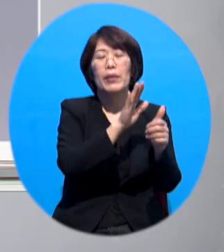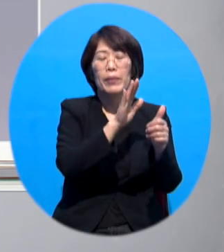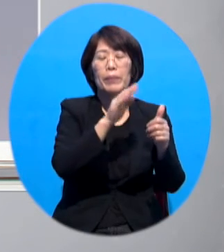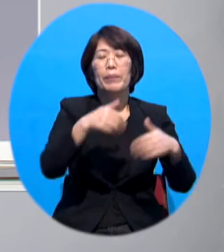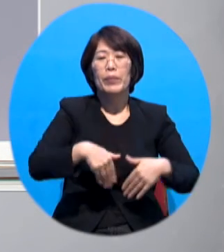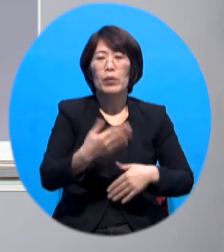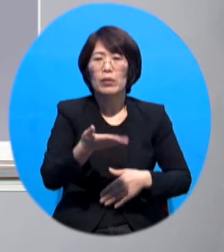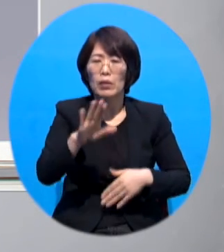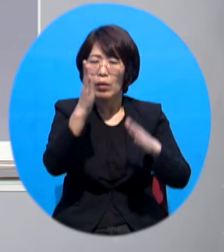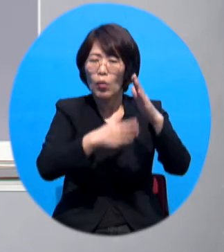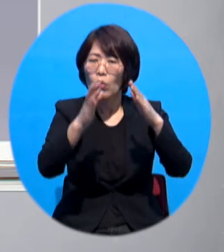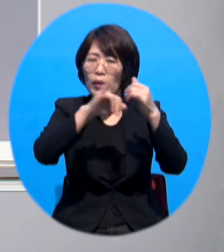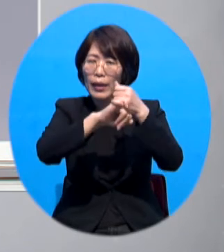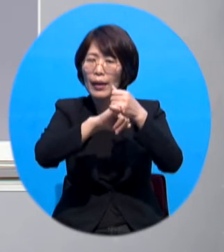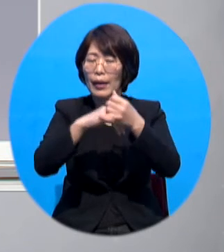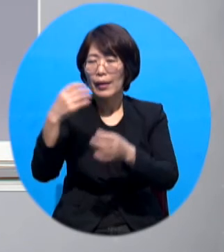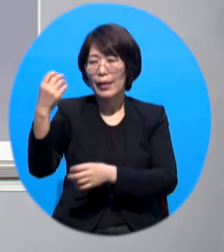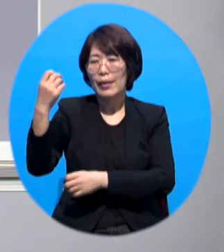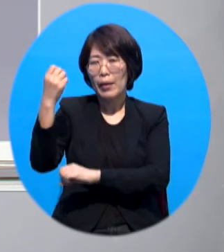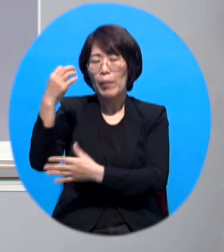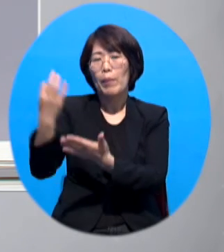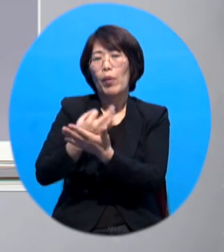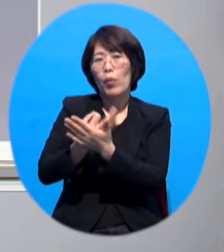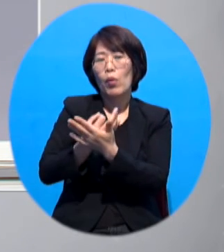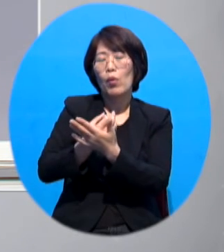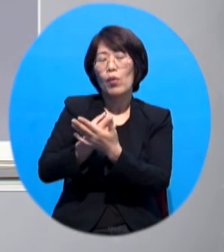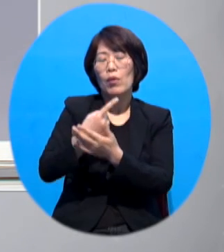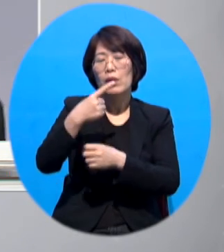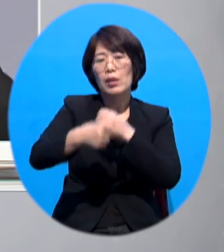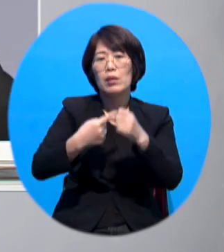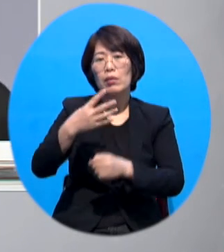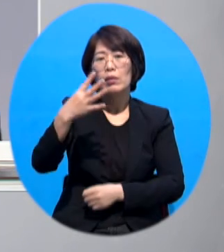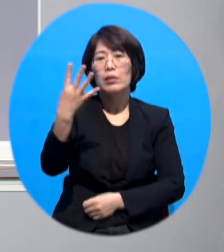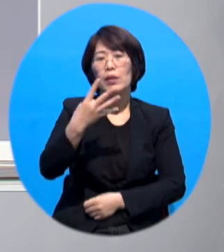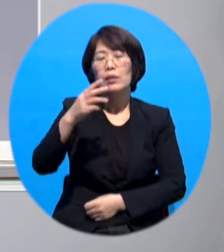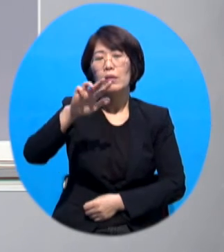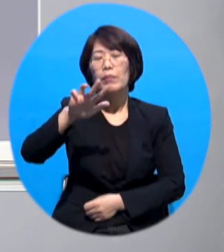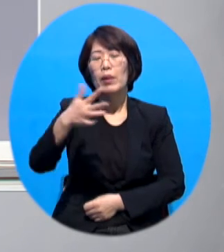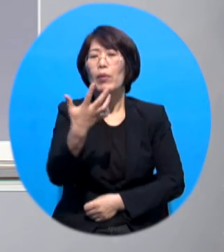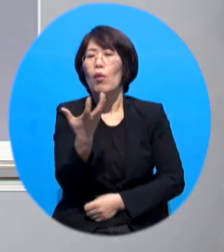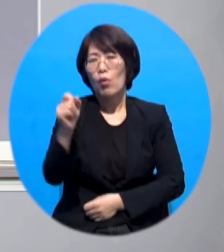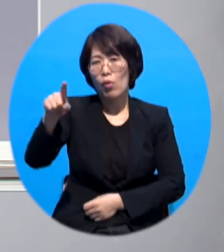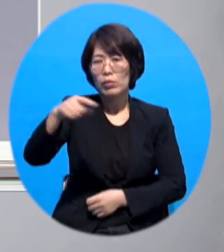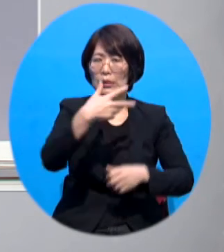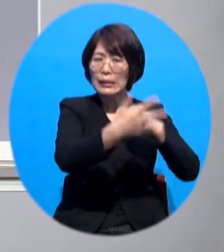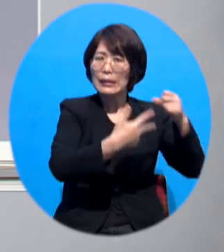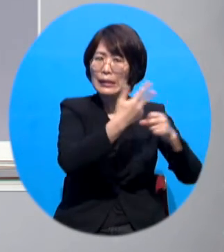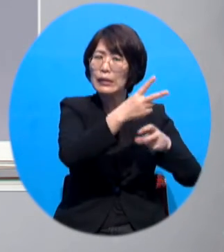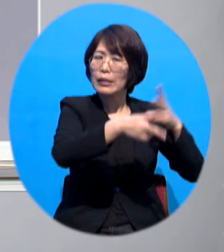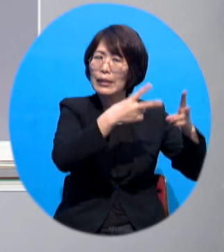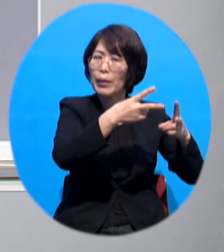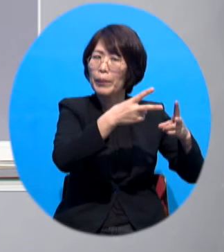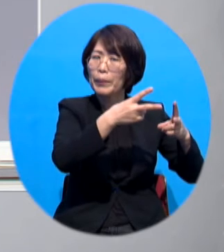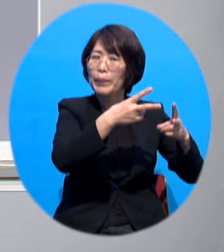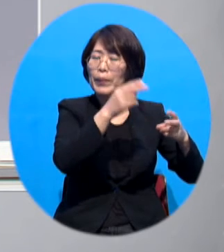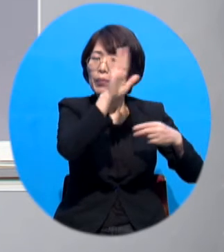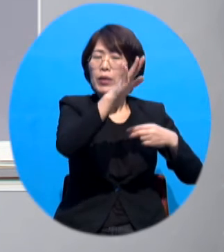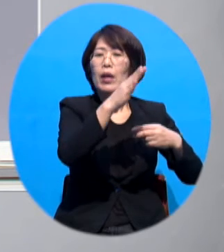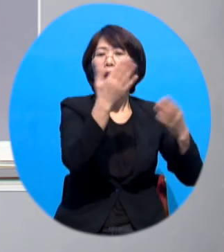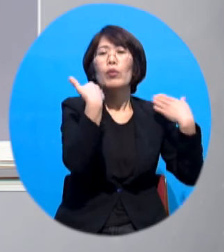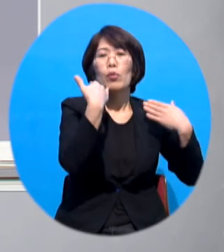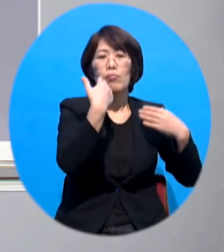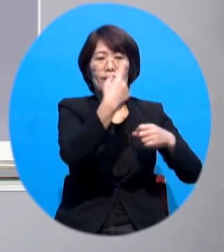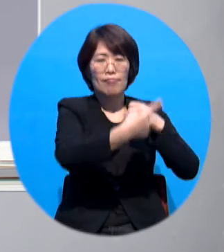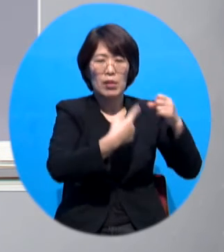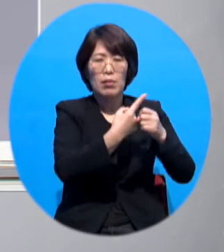공약으로 말씀 하신 기본소득 소외 4년간 4800 어기면 7년간 진행하겠다는 그리스와 탑 일에 학교를 다닐 년에 해결할 수